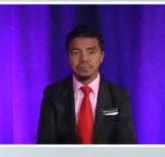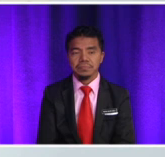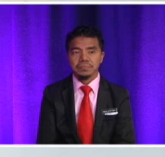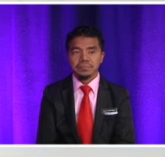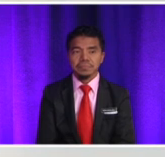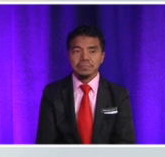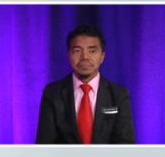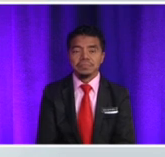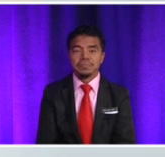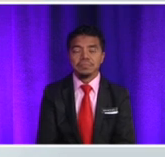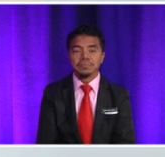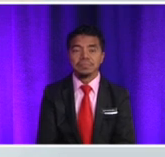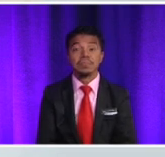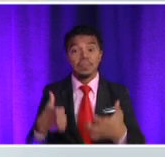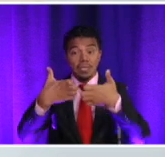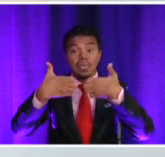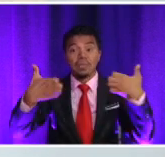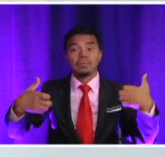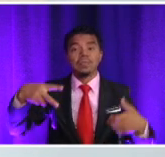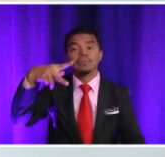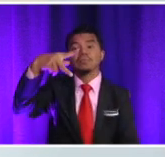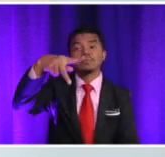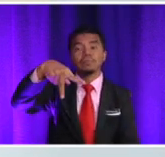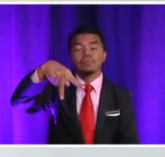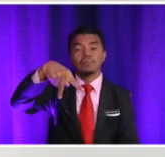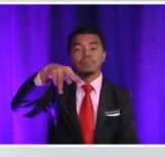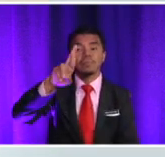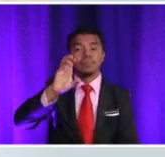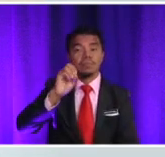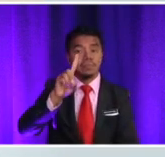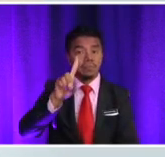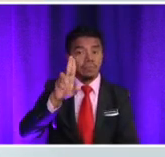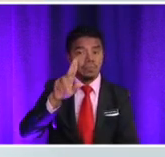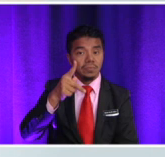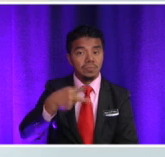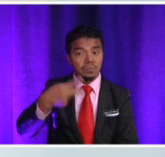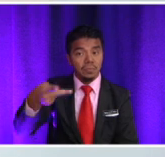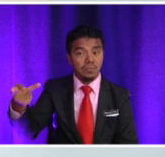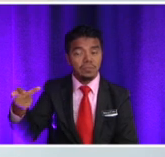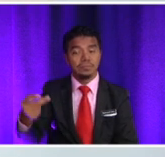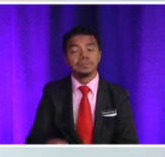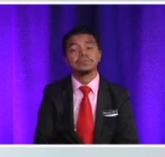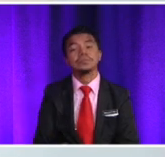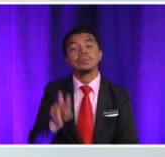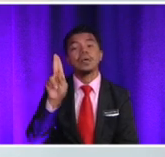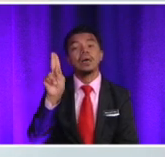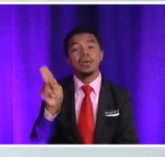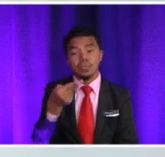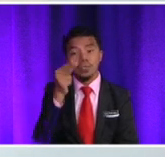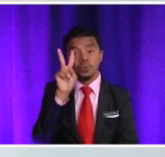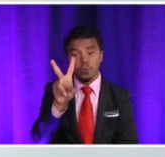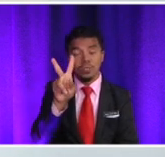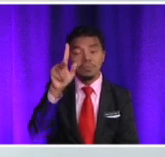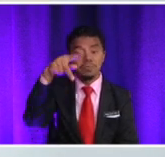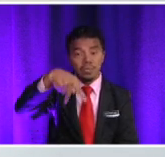produk Oke jadi keterangannya daripada soal yang tadi ialah hanya terdapat dua PQ saja yang